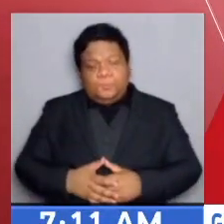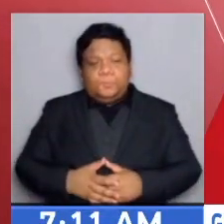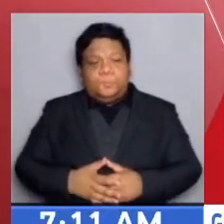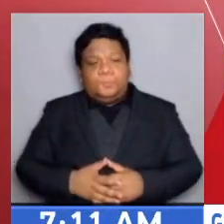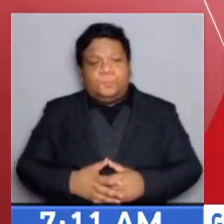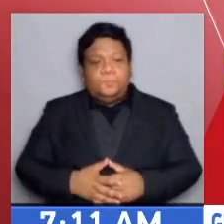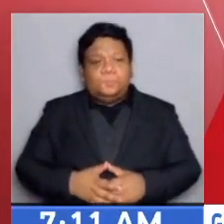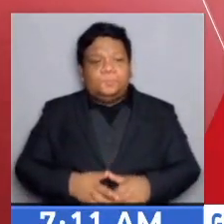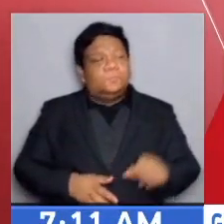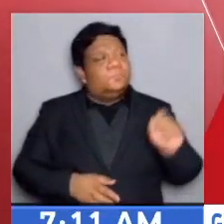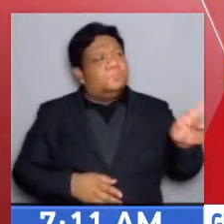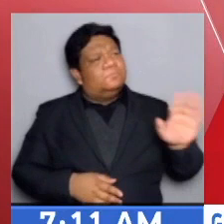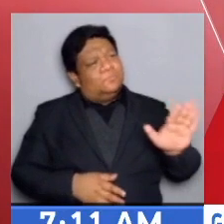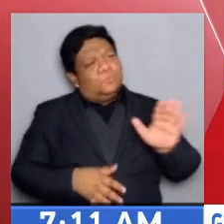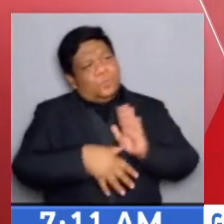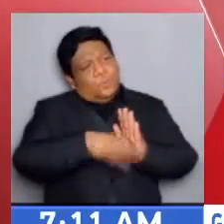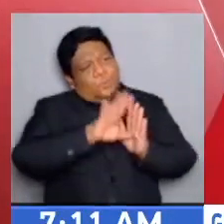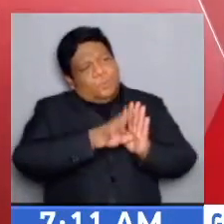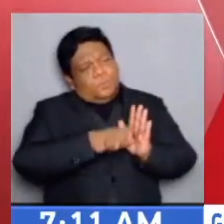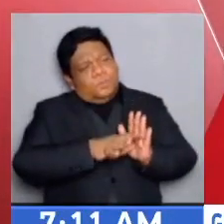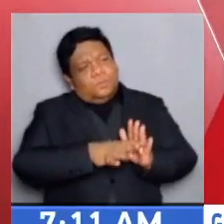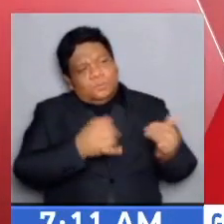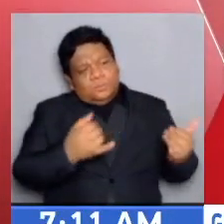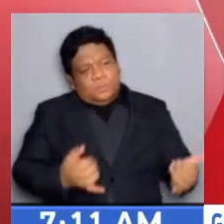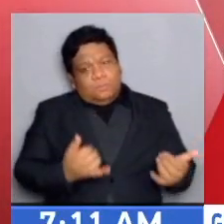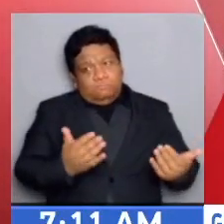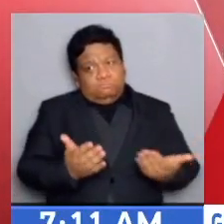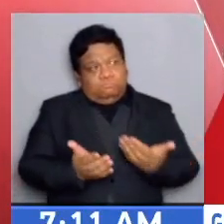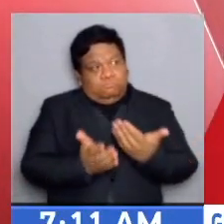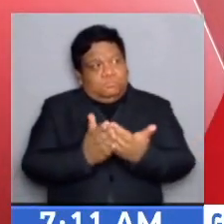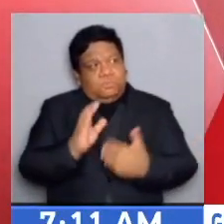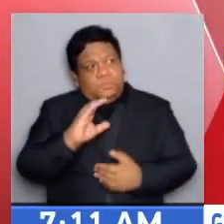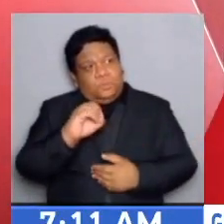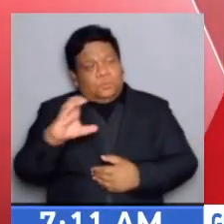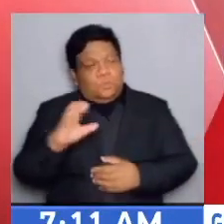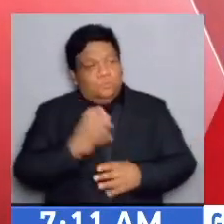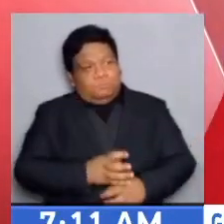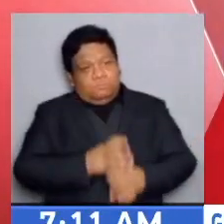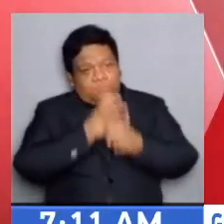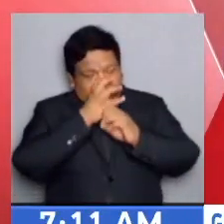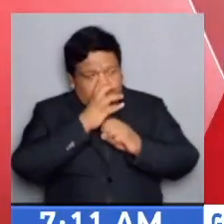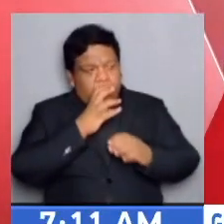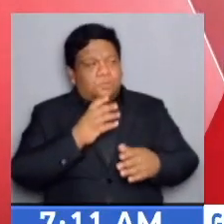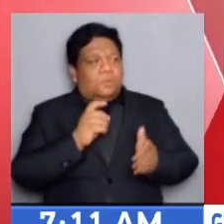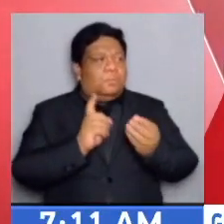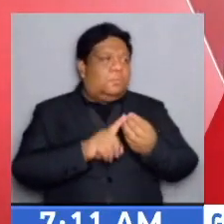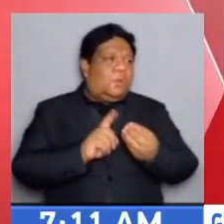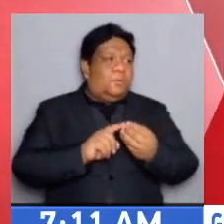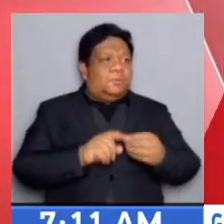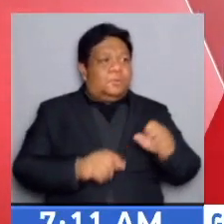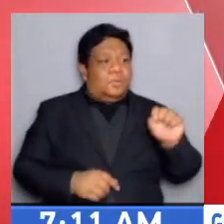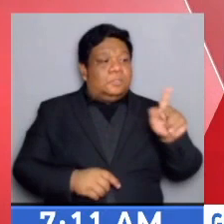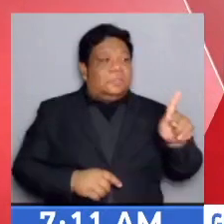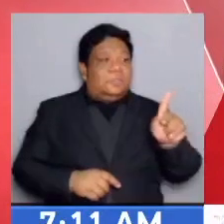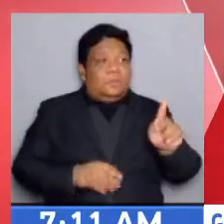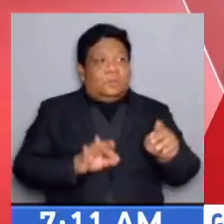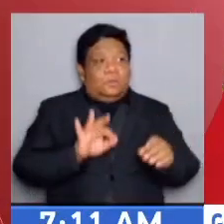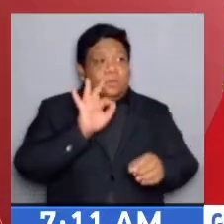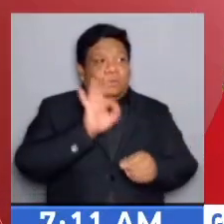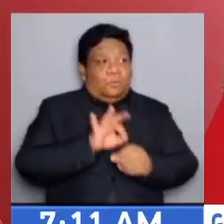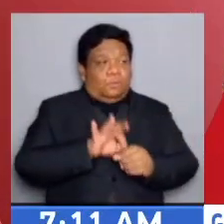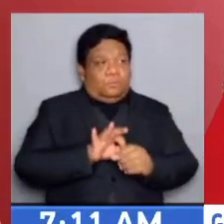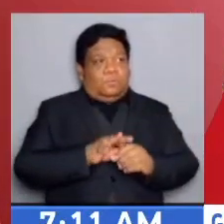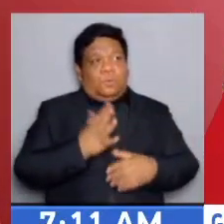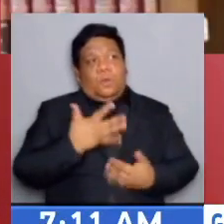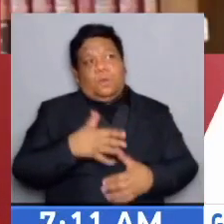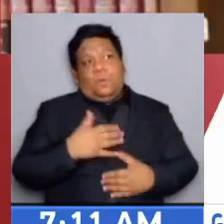yung pagtanggap ng COC para maiwasan na yung mga SK candidates na overage? Nako, sa amin pong panukalang